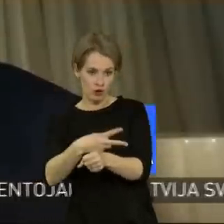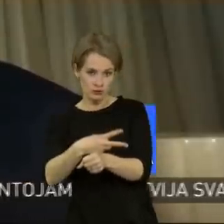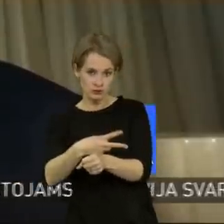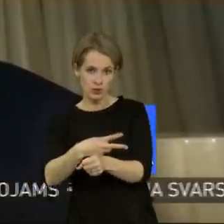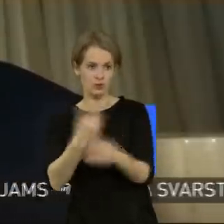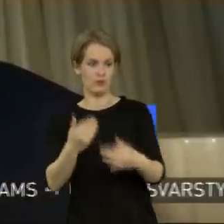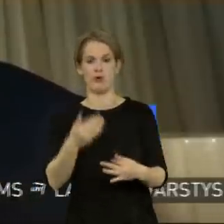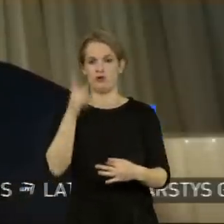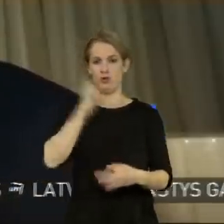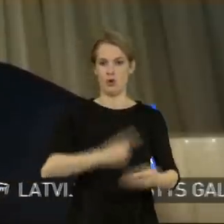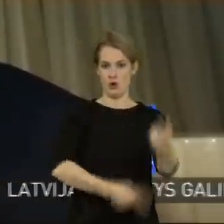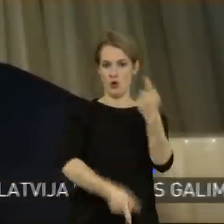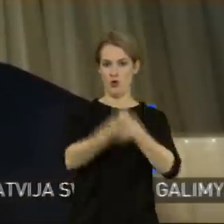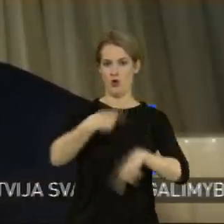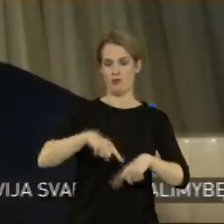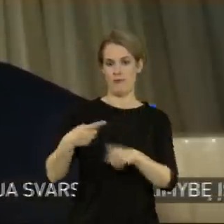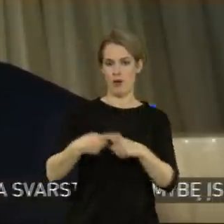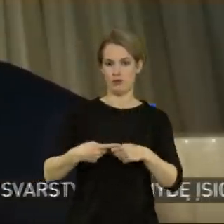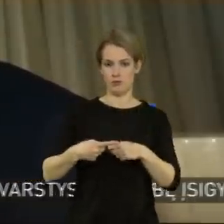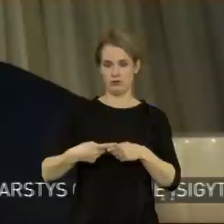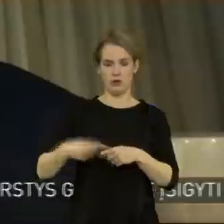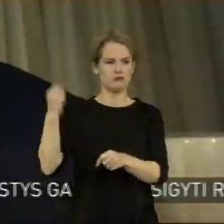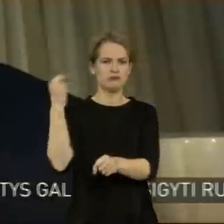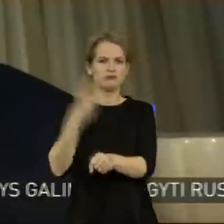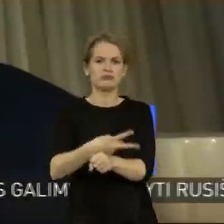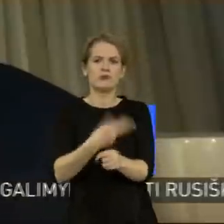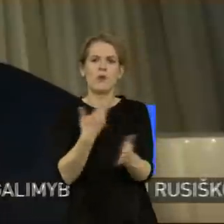gražinimą. Tai kodėl jie tada ją išmetė?